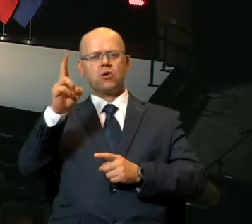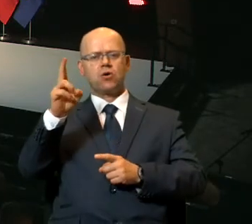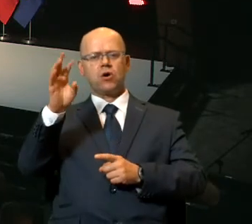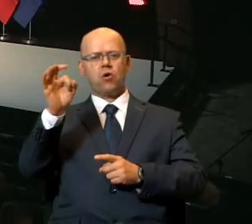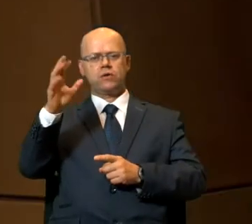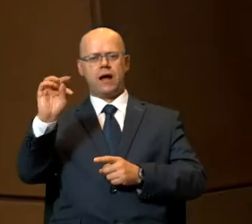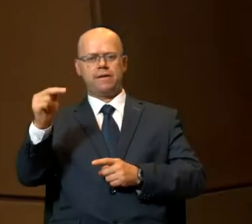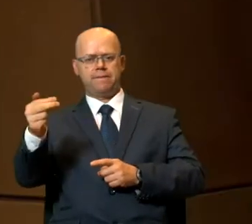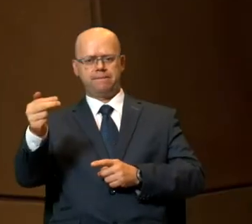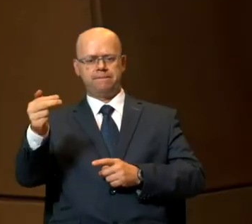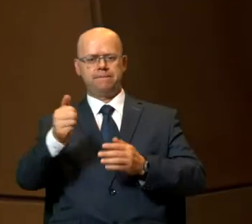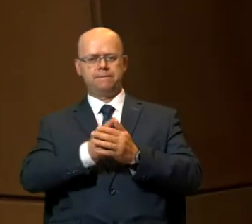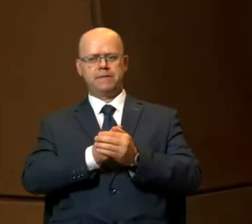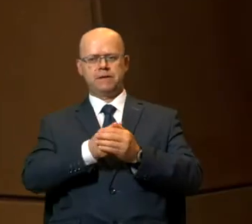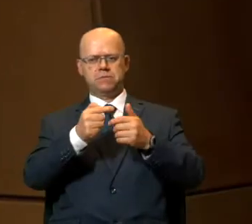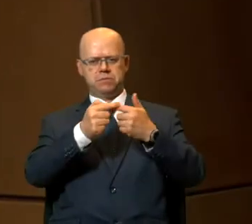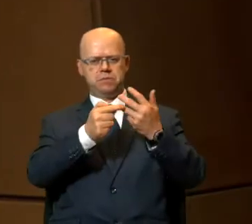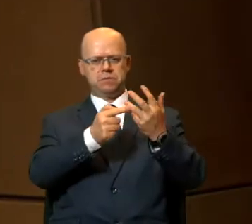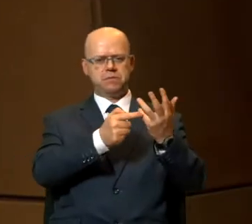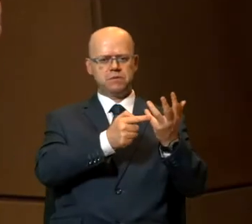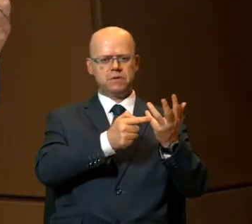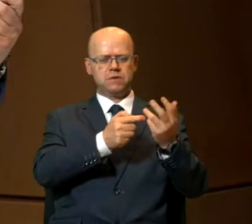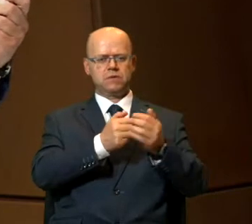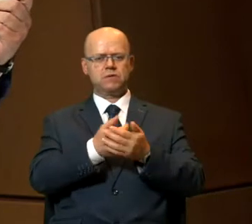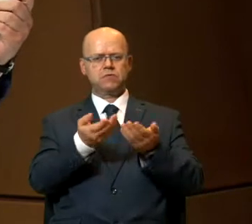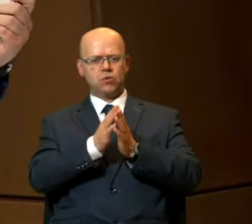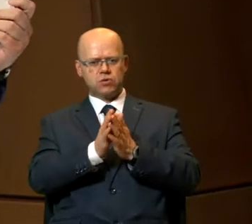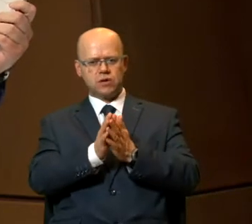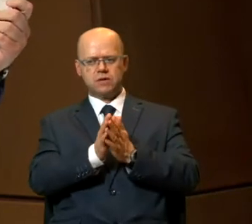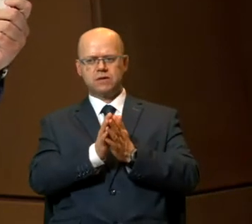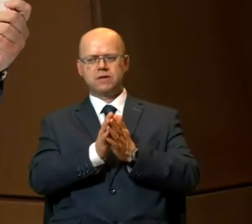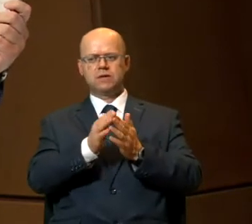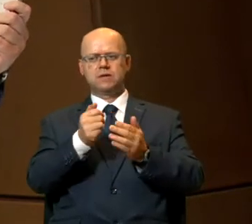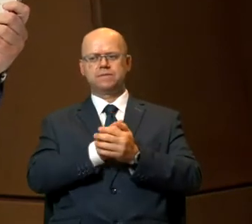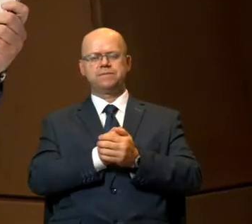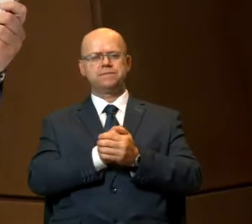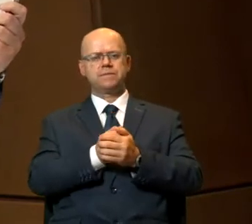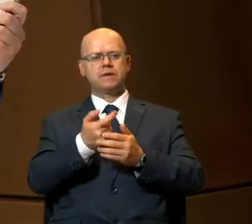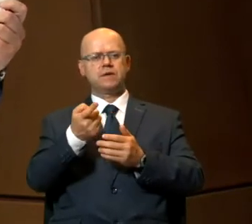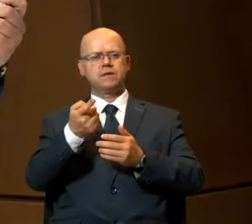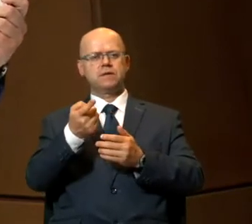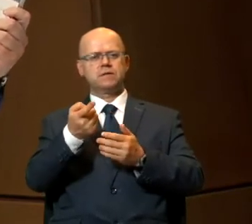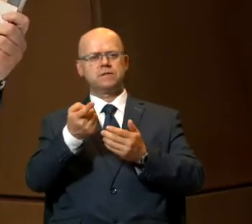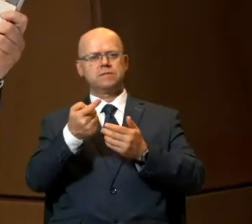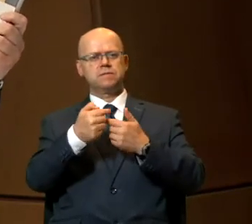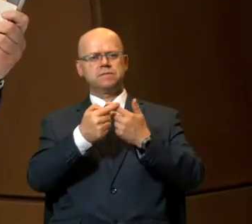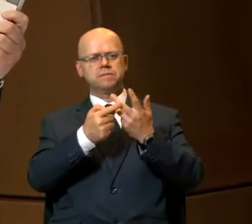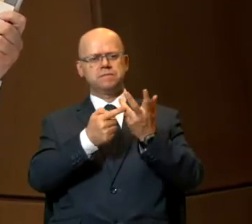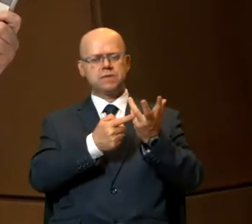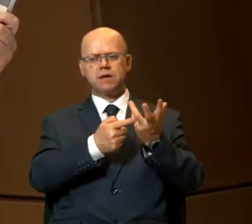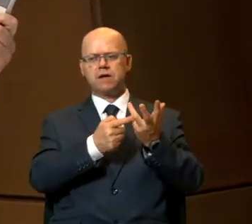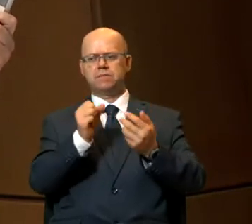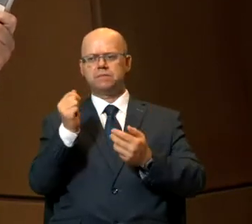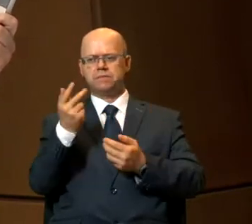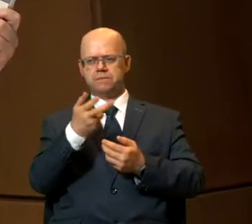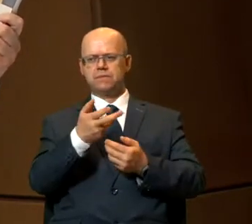już jedna z wielu pozycji serii, która jest serią idei, ale też serią, która przedstawia